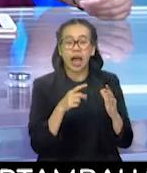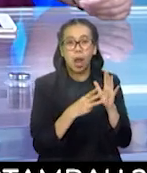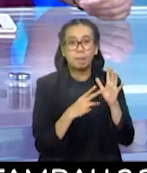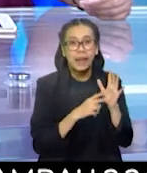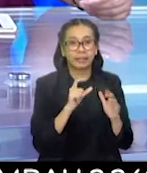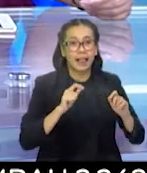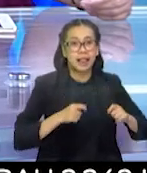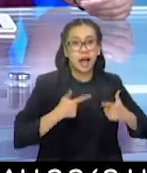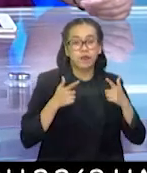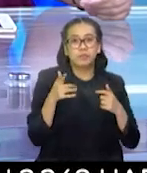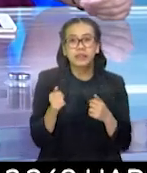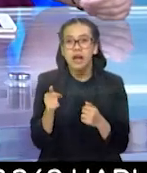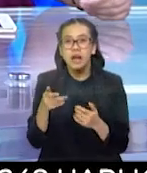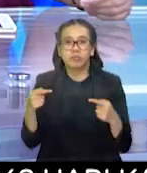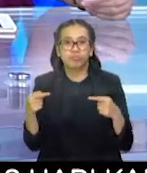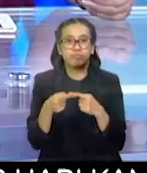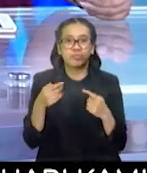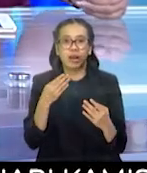Salah satunya adalah layanan khitan.